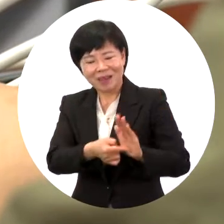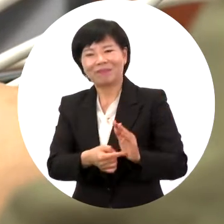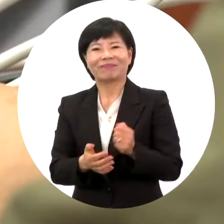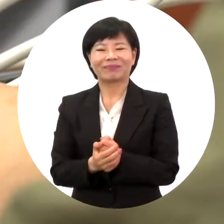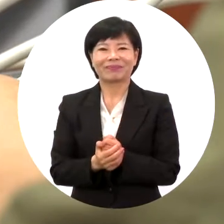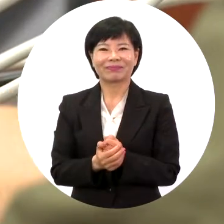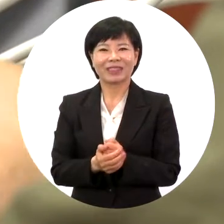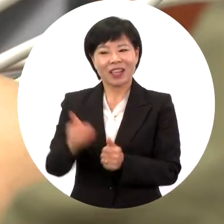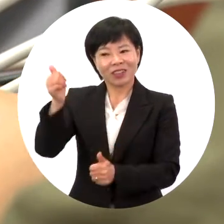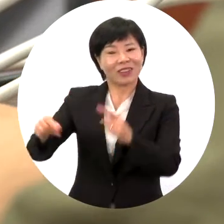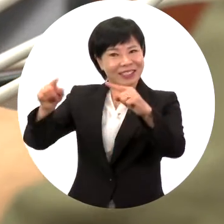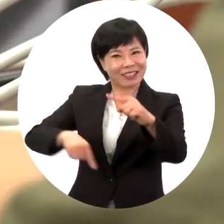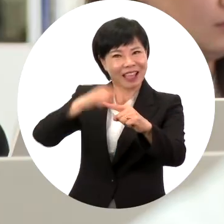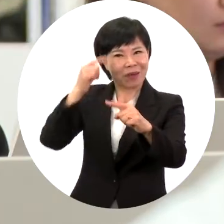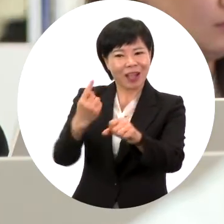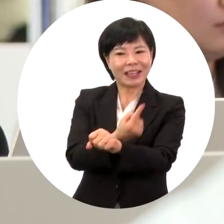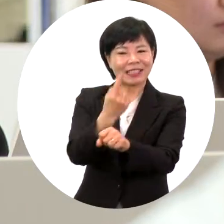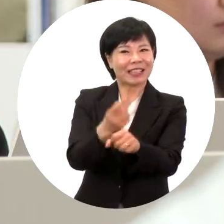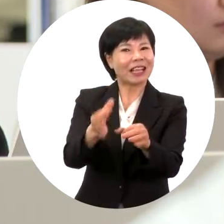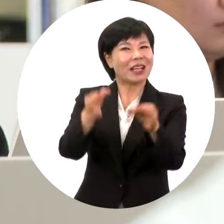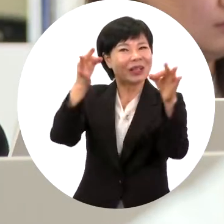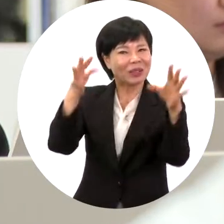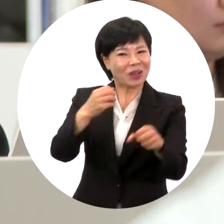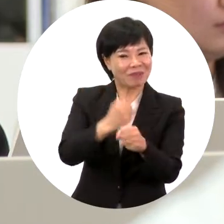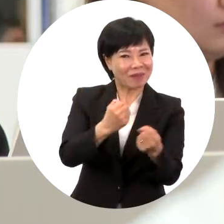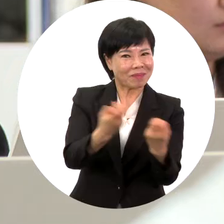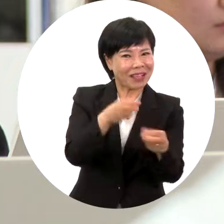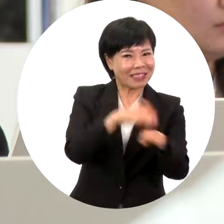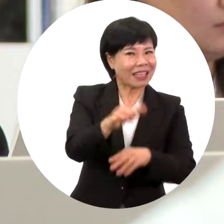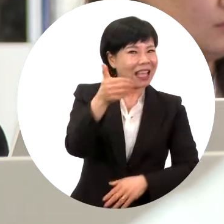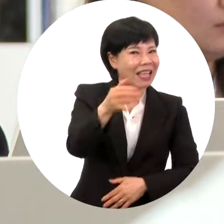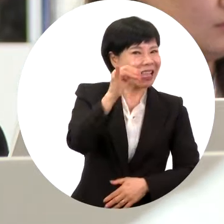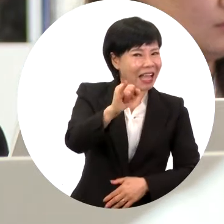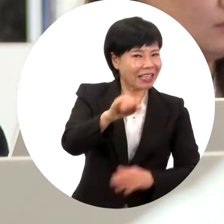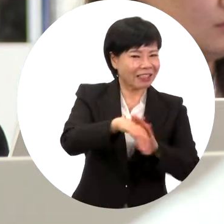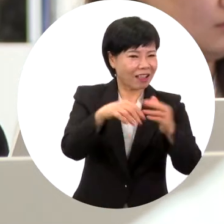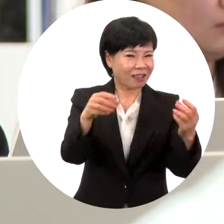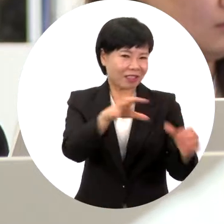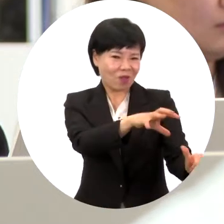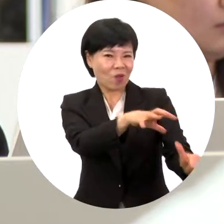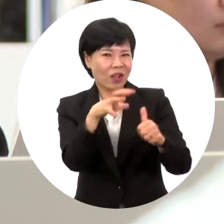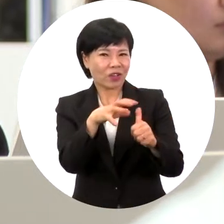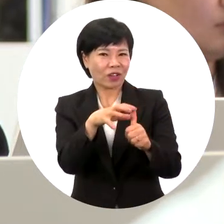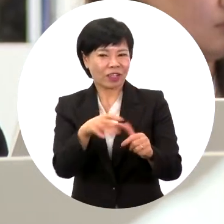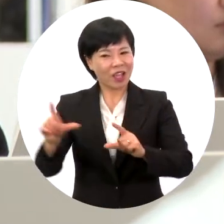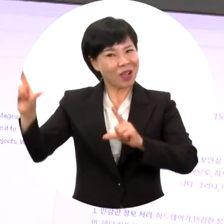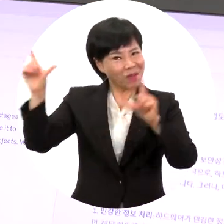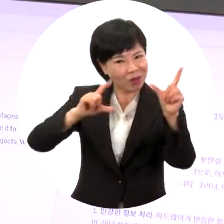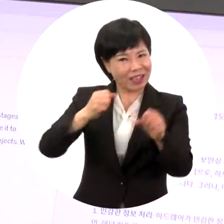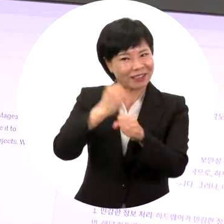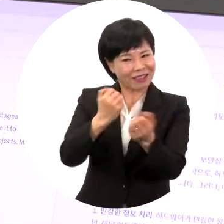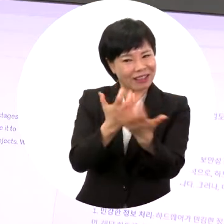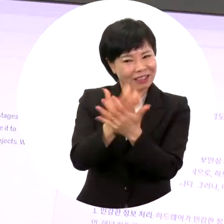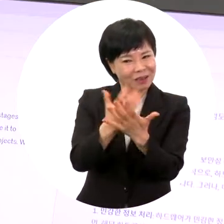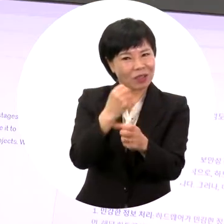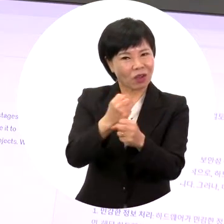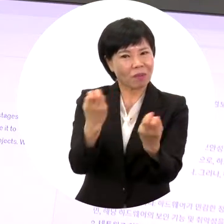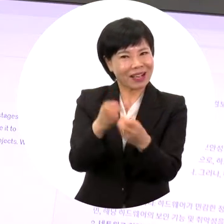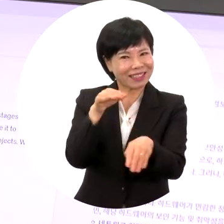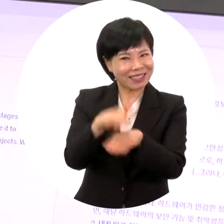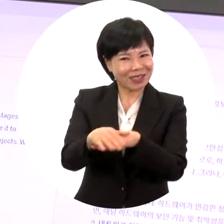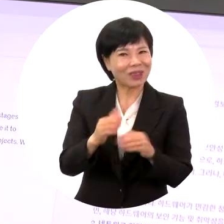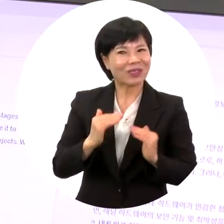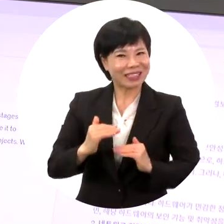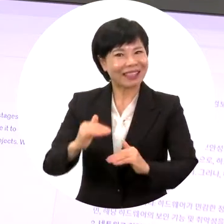선보였습니다. 경진대회는 1시간 동안 생성형 인공지능 플랫폼을 활용해 인공지능 모델과 제작 설명서를 만드는